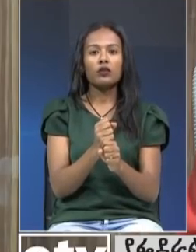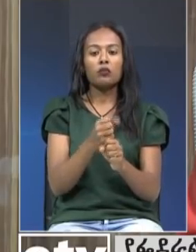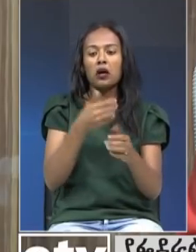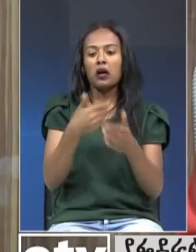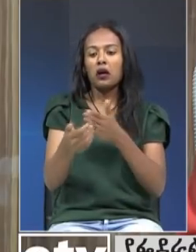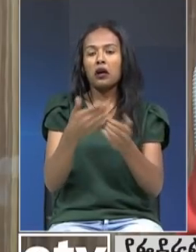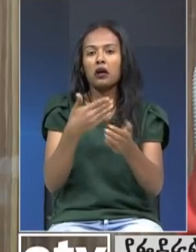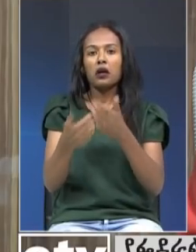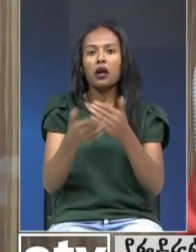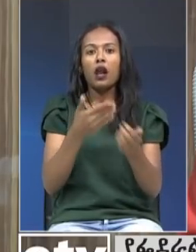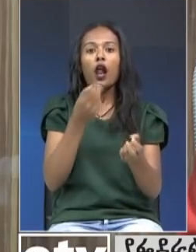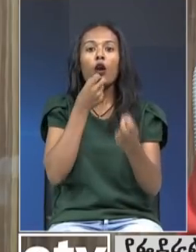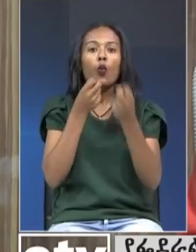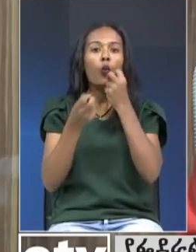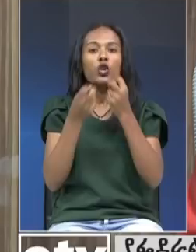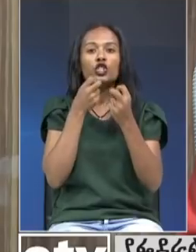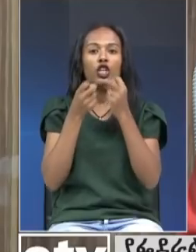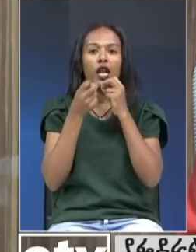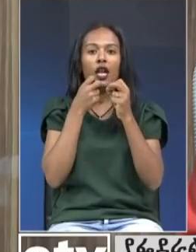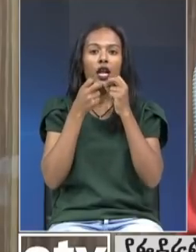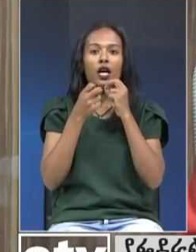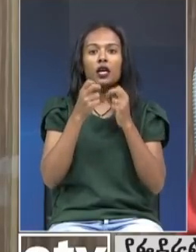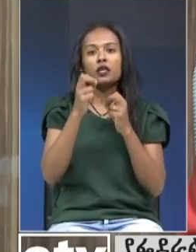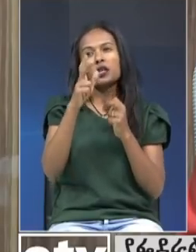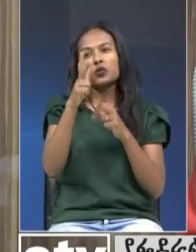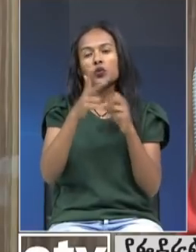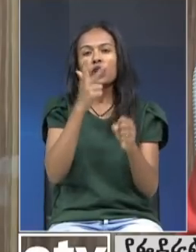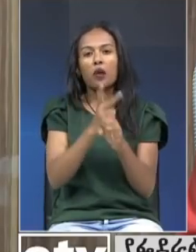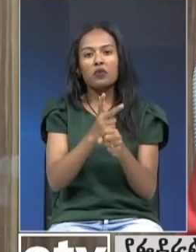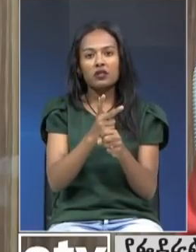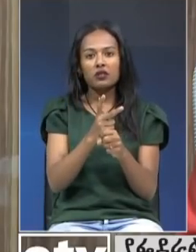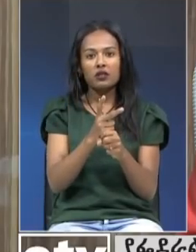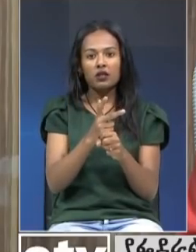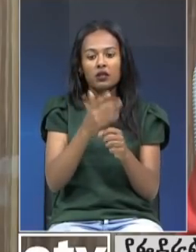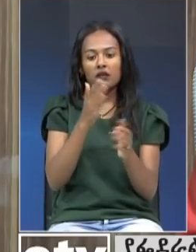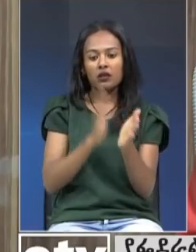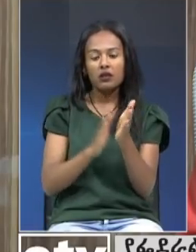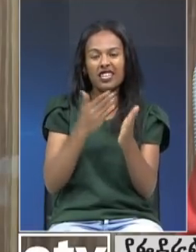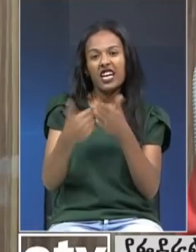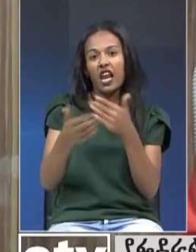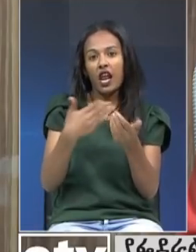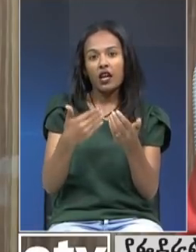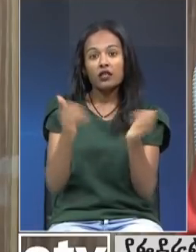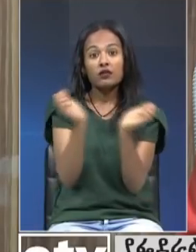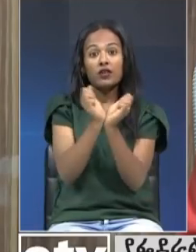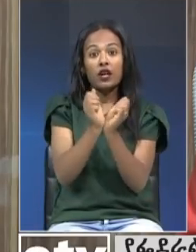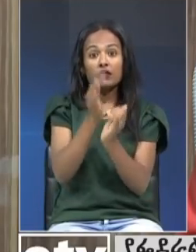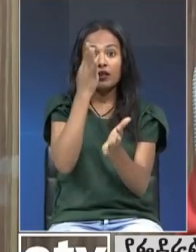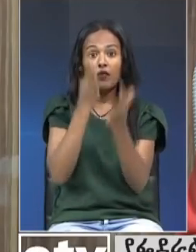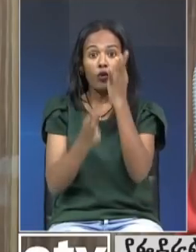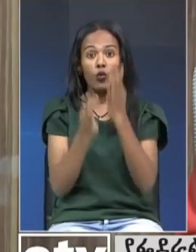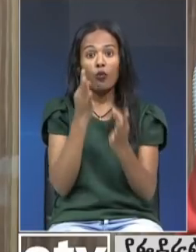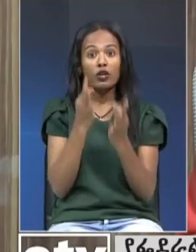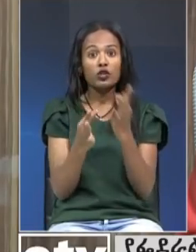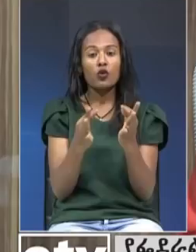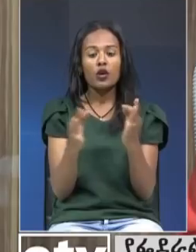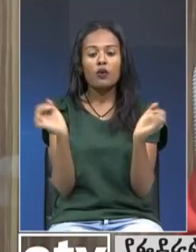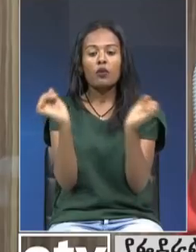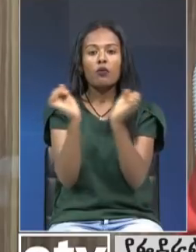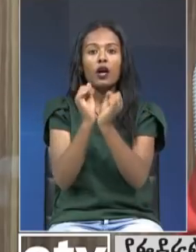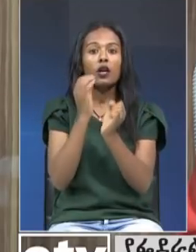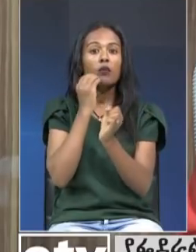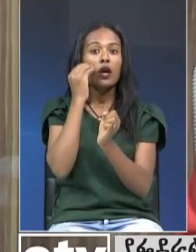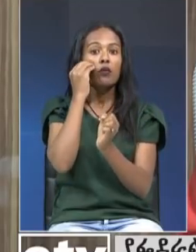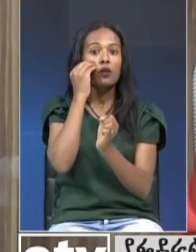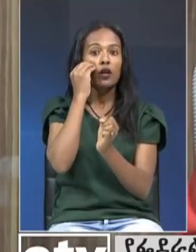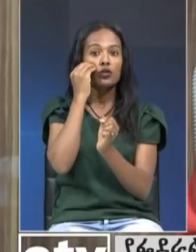በቀላል ወንጀል እስከ 3 ዓመት ድረስ ቀላል እስራት ተፈርዶባቸው በማረሚያ ቤቶቻችን